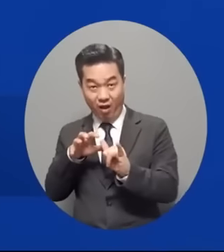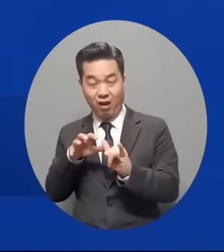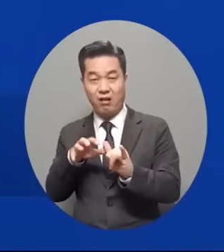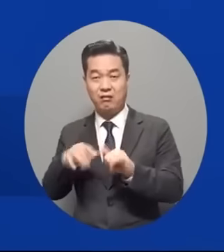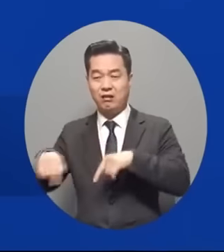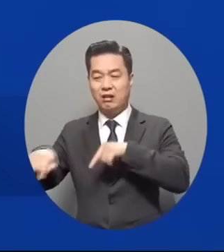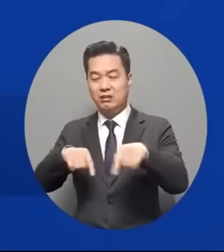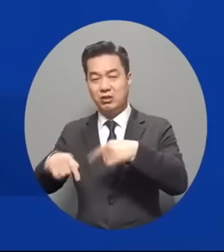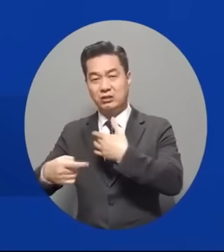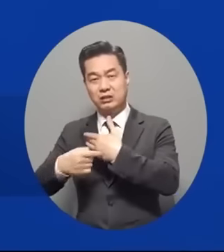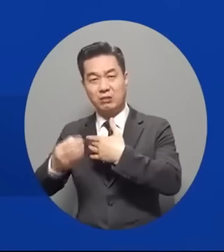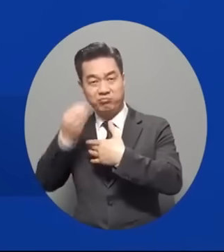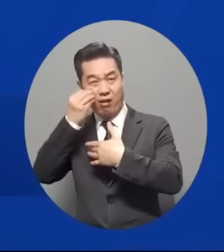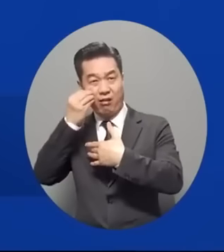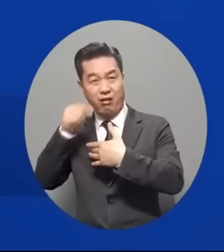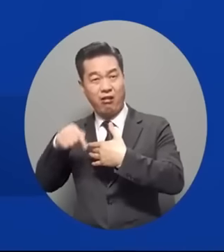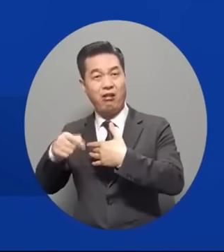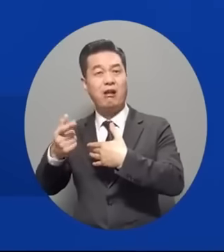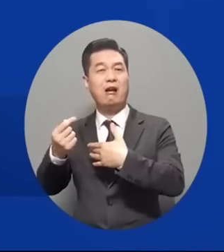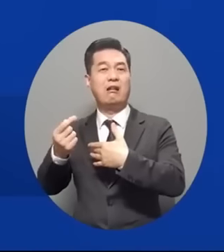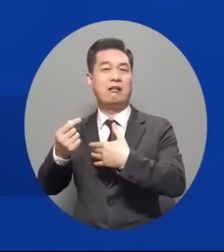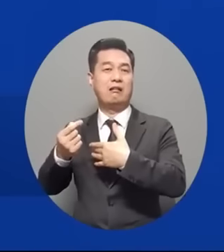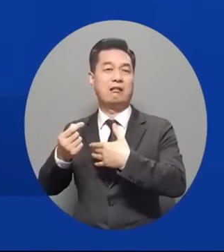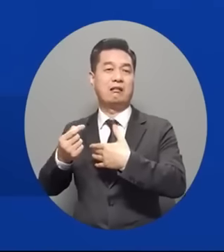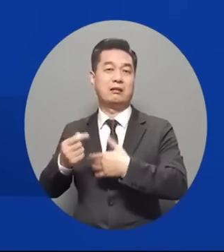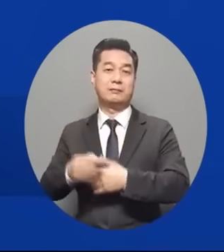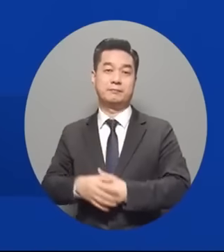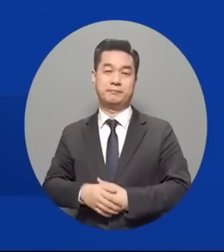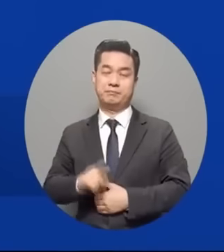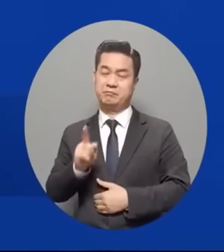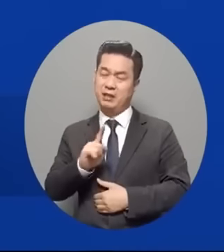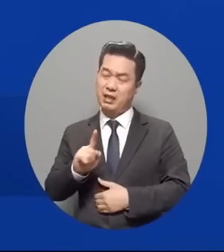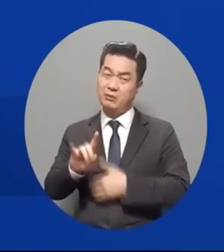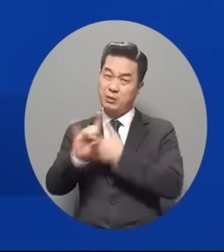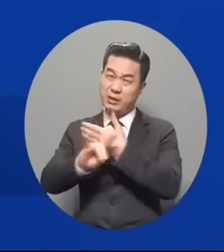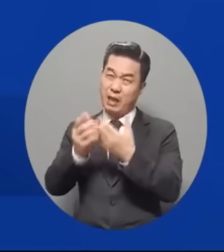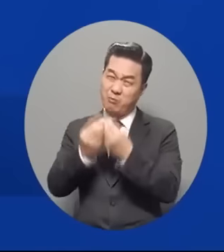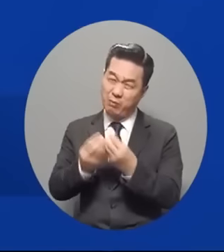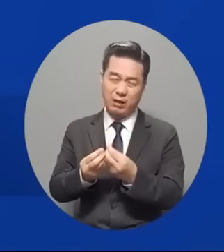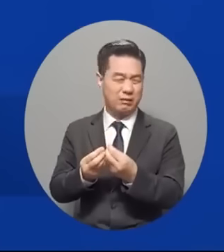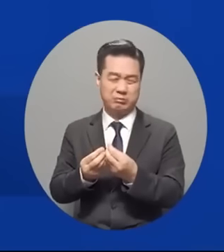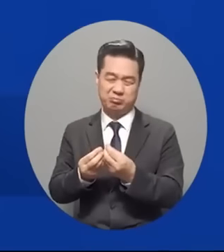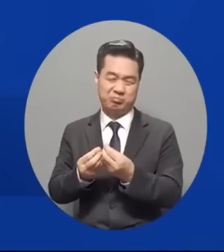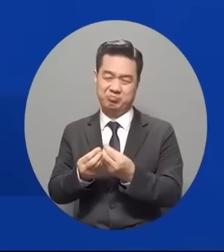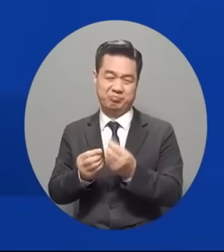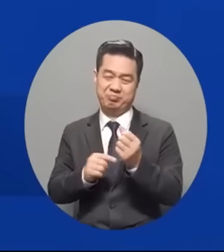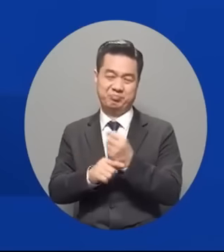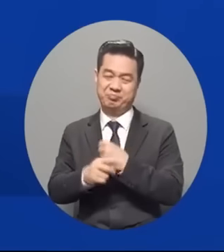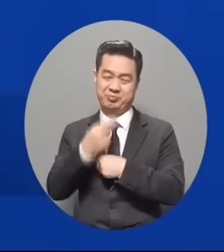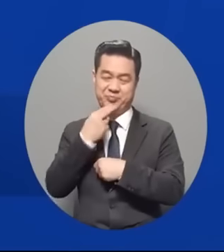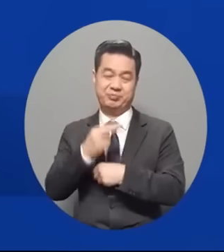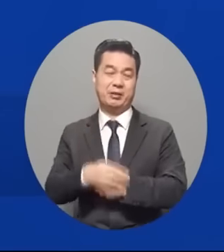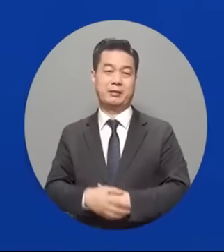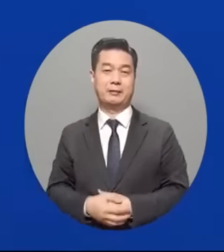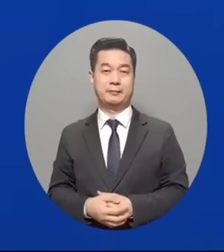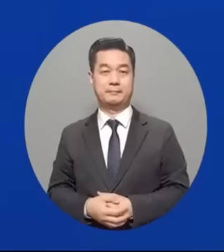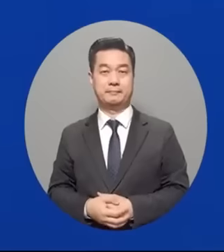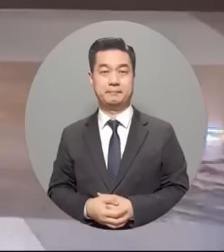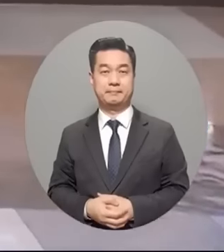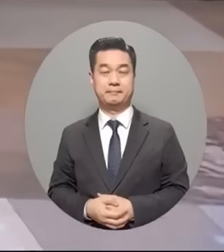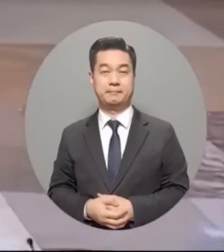일종의 정치 쇼를 한 점에 대해서는 아무리 변명해도 변명이 되지 않을 것입니다.